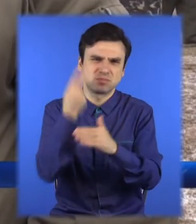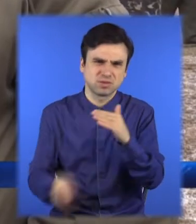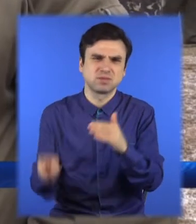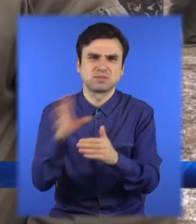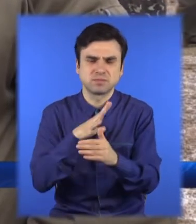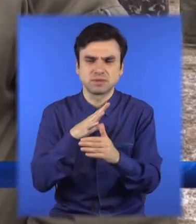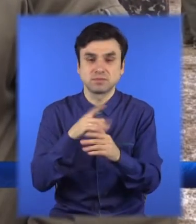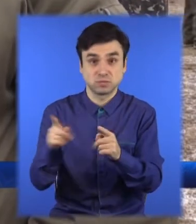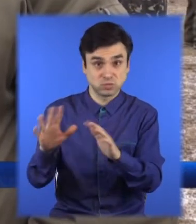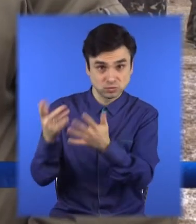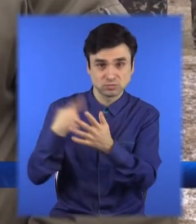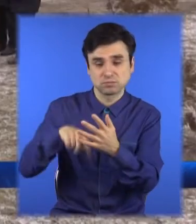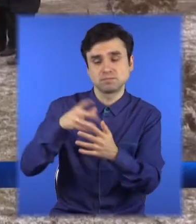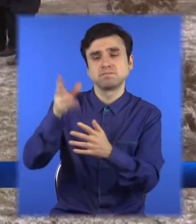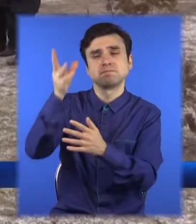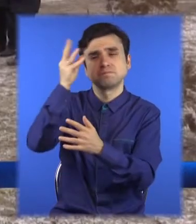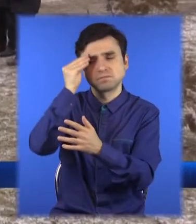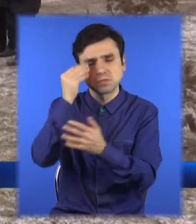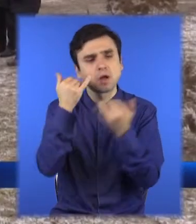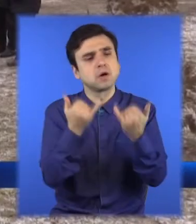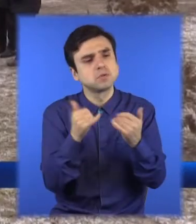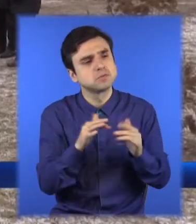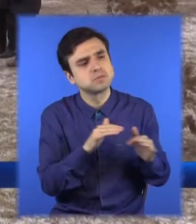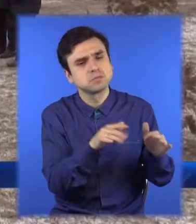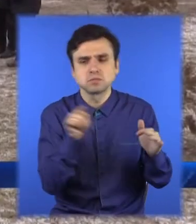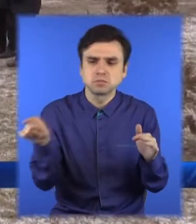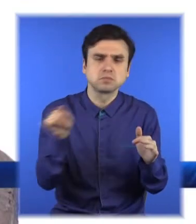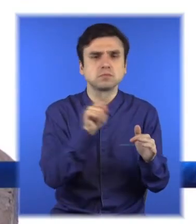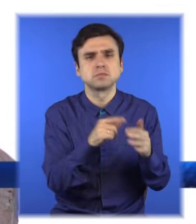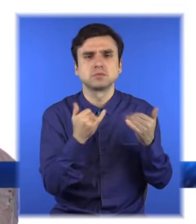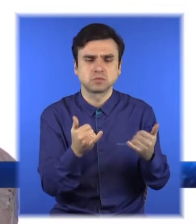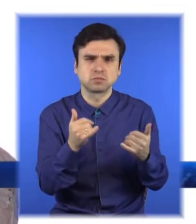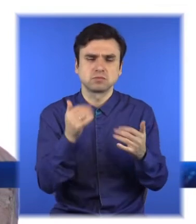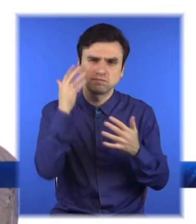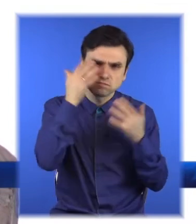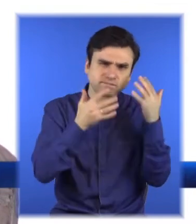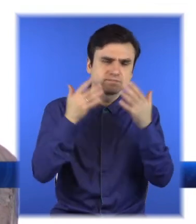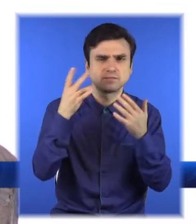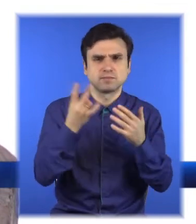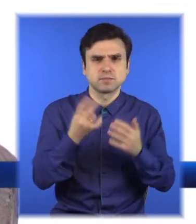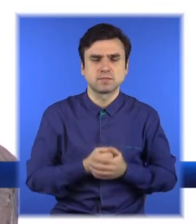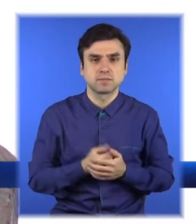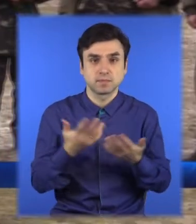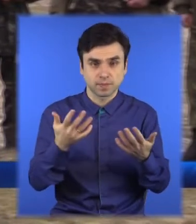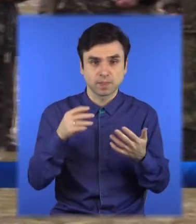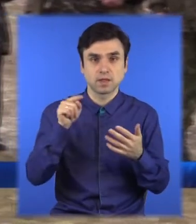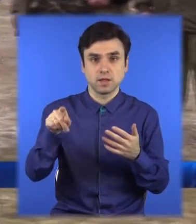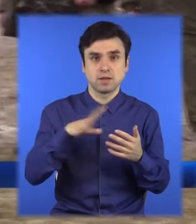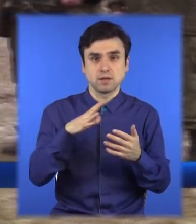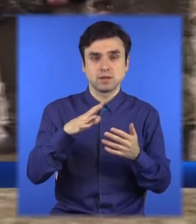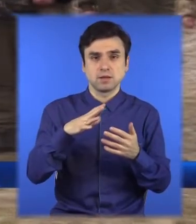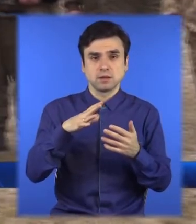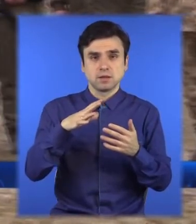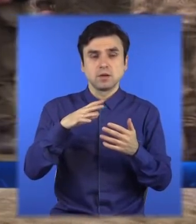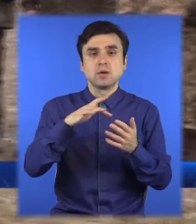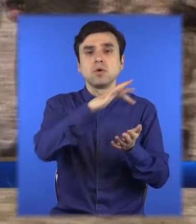ситуацію і прикладати її до сьогоднішньої. Окрім представників Криворізької громади, вшанувати пам'ять керманича степової дивізії УНР приїхали і